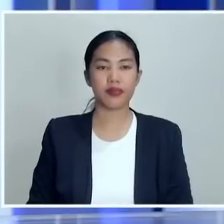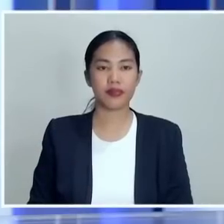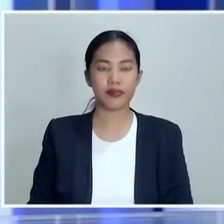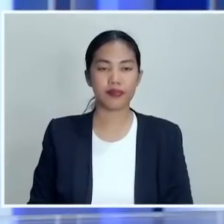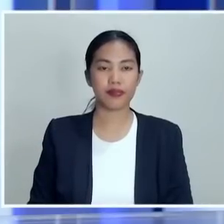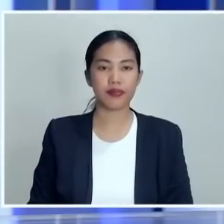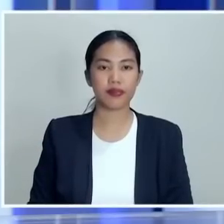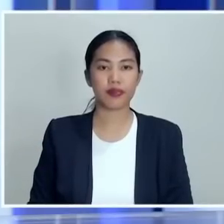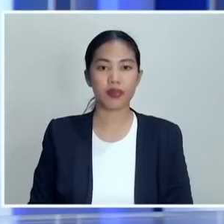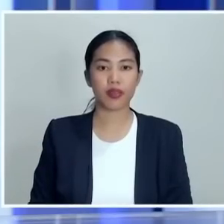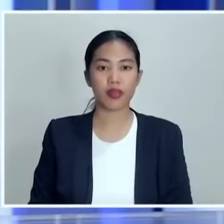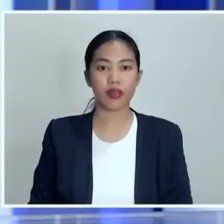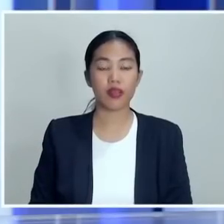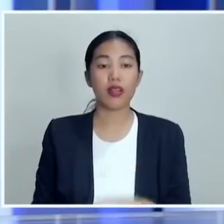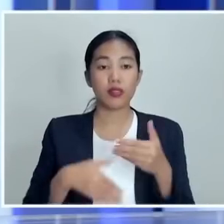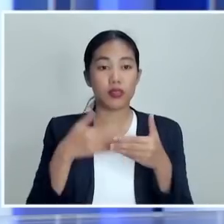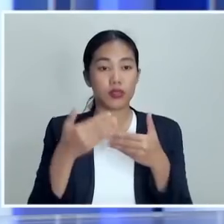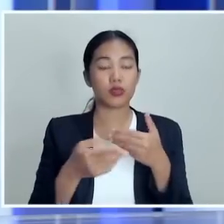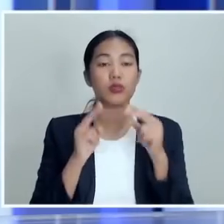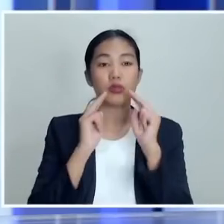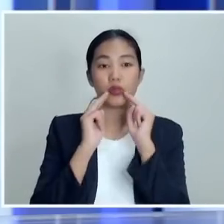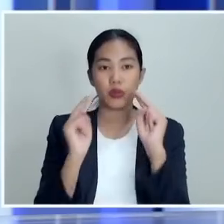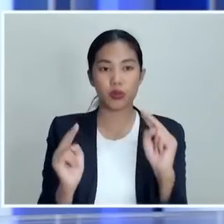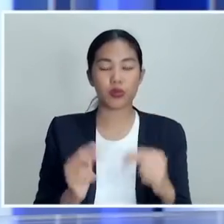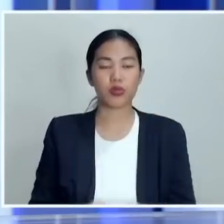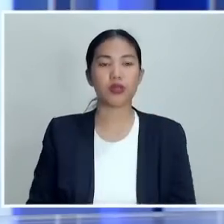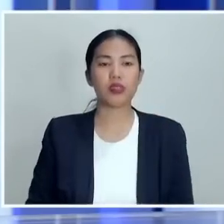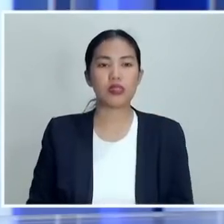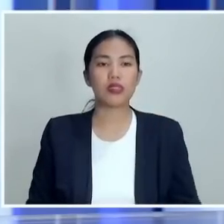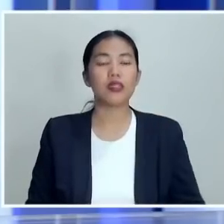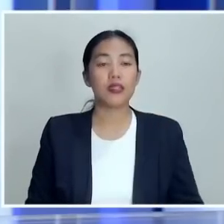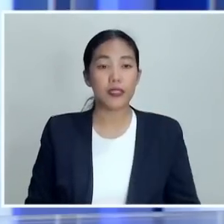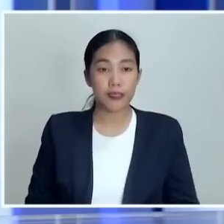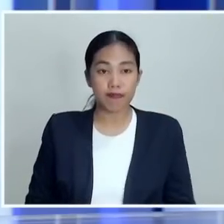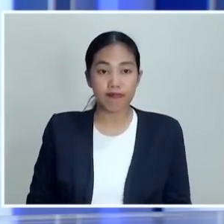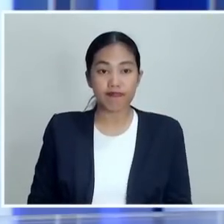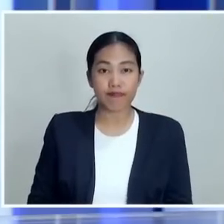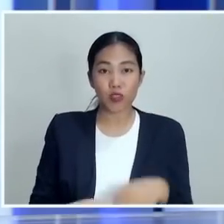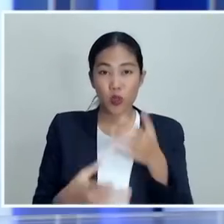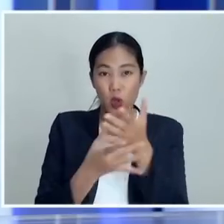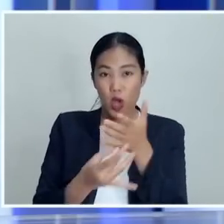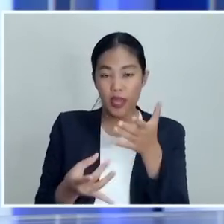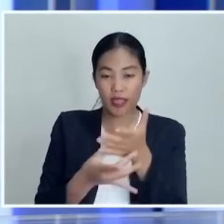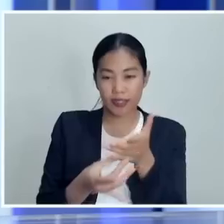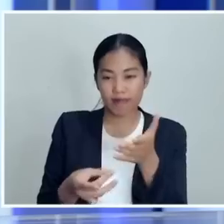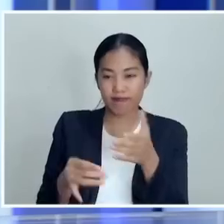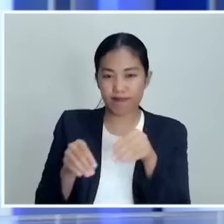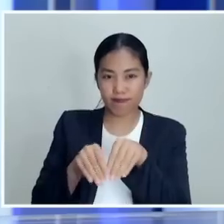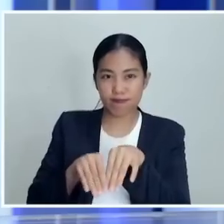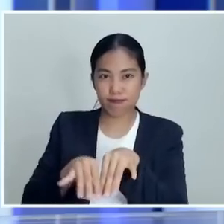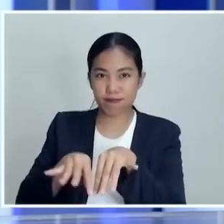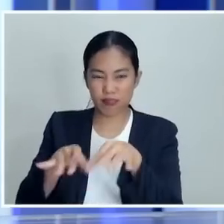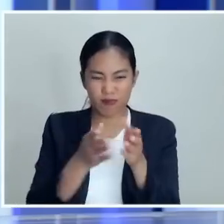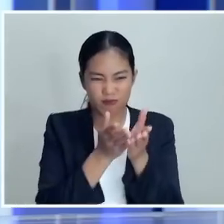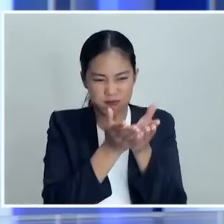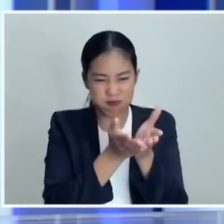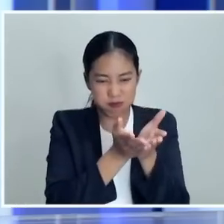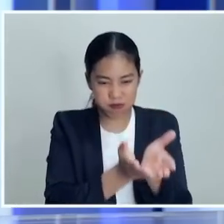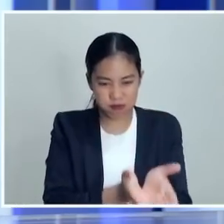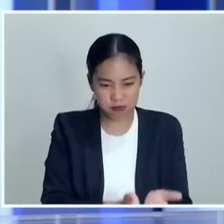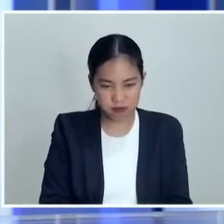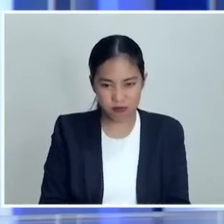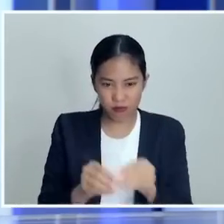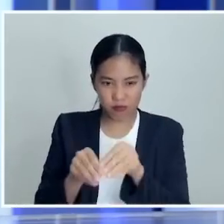Sa ibang balita naman, umabot na sa Calapan City ang tumagas na langis mula sa lumubog na MT Princess